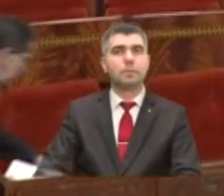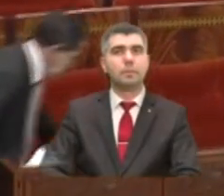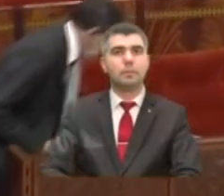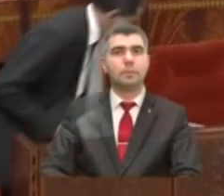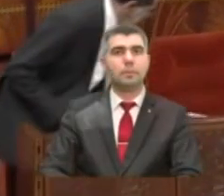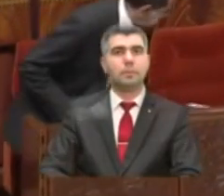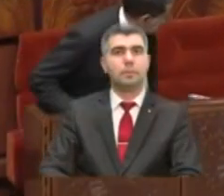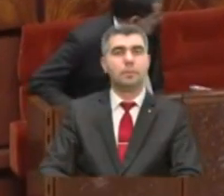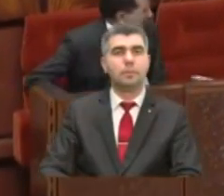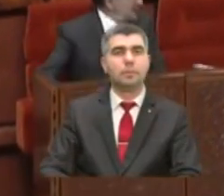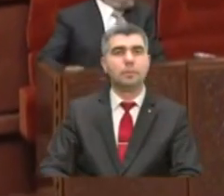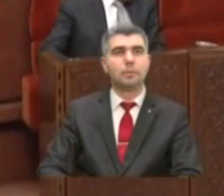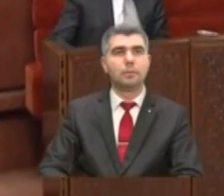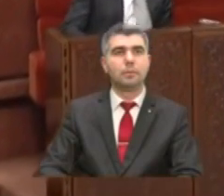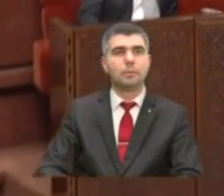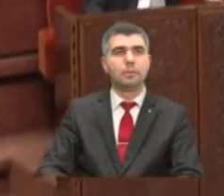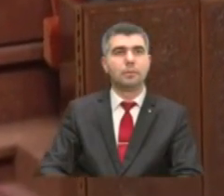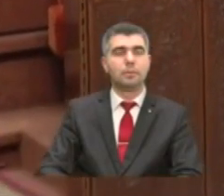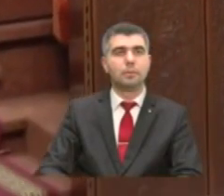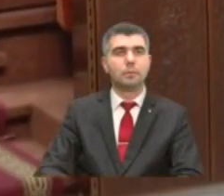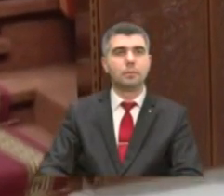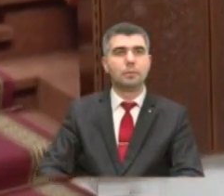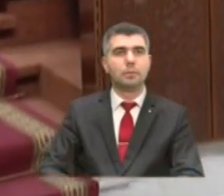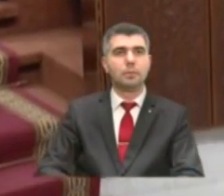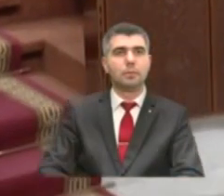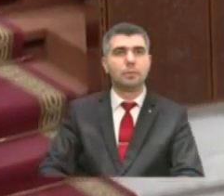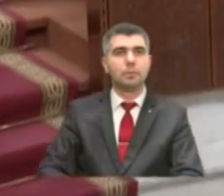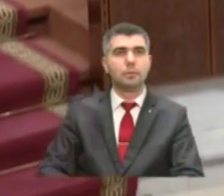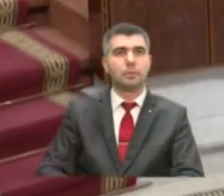في توضيح سيد رئيس الحكومة.